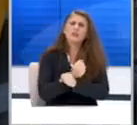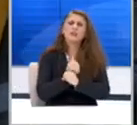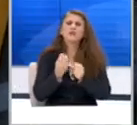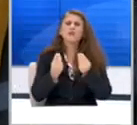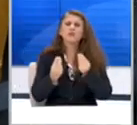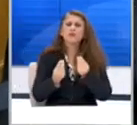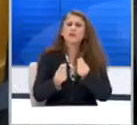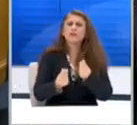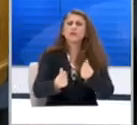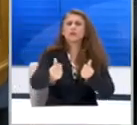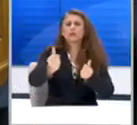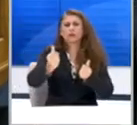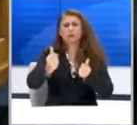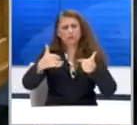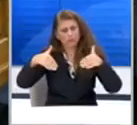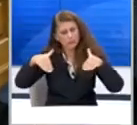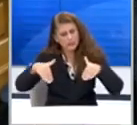νίκας της